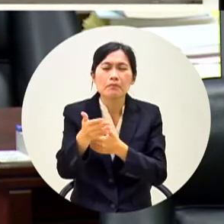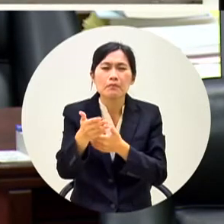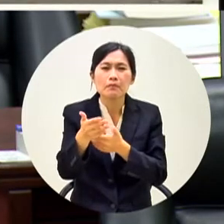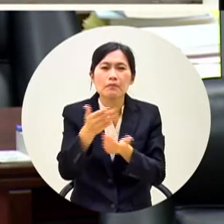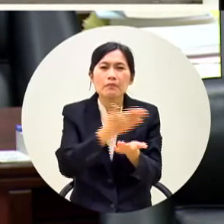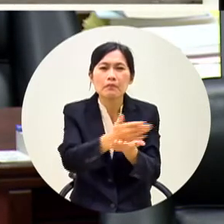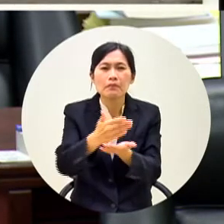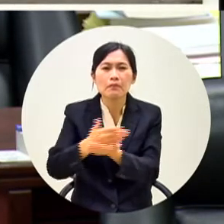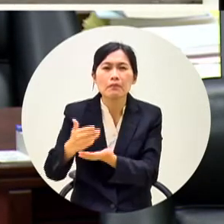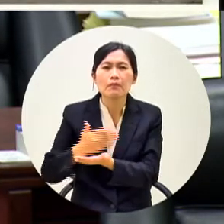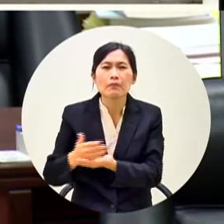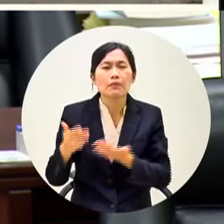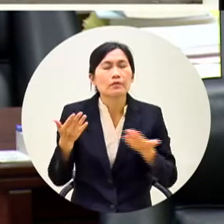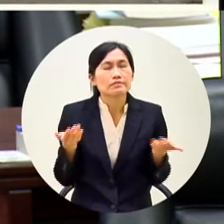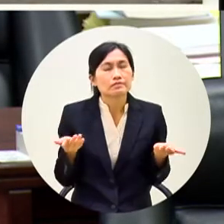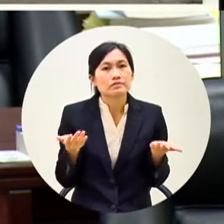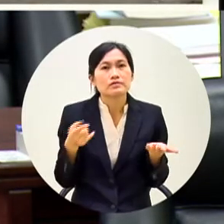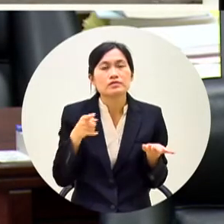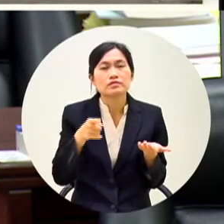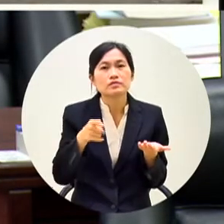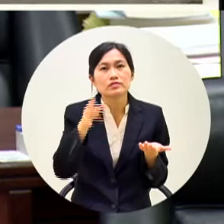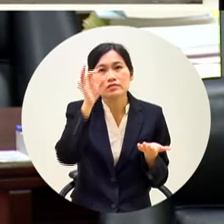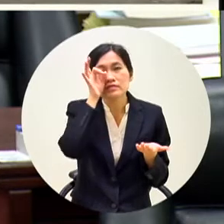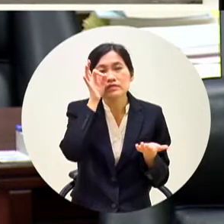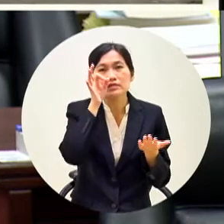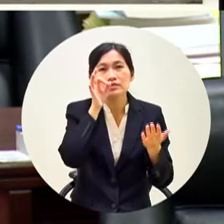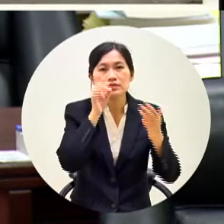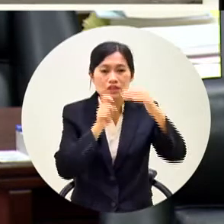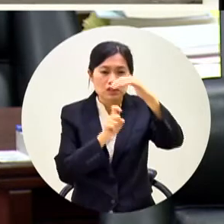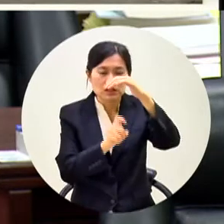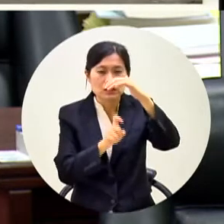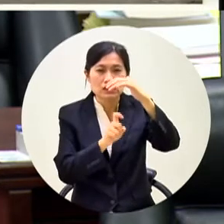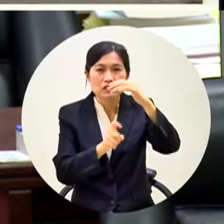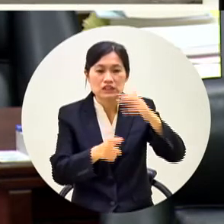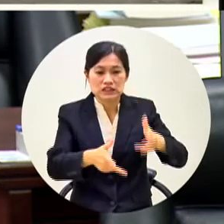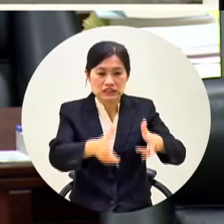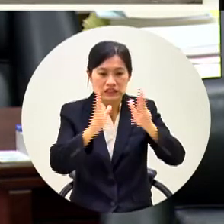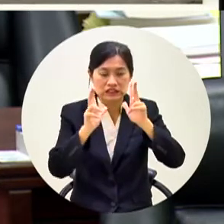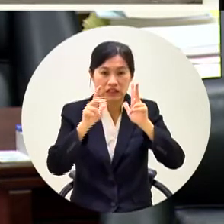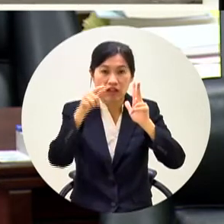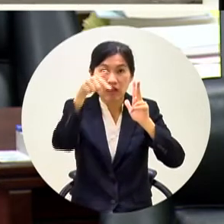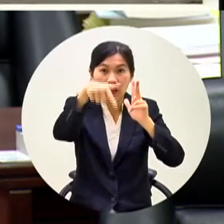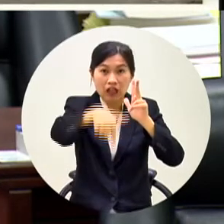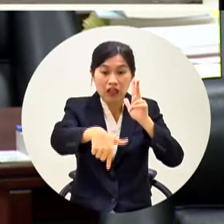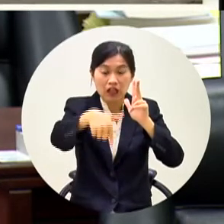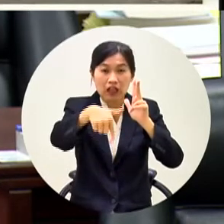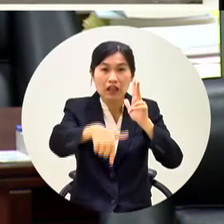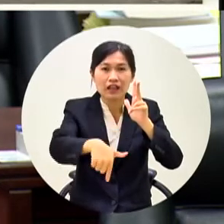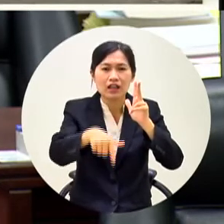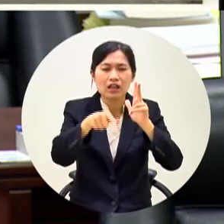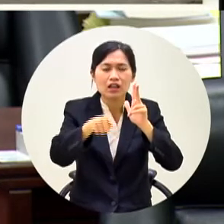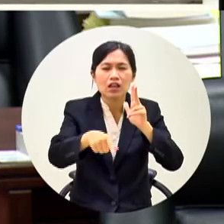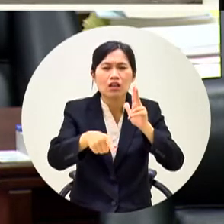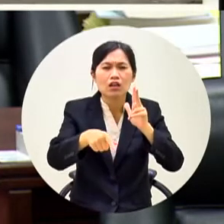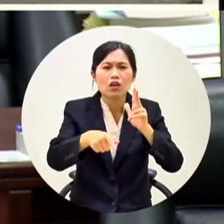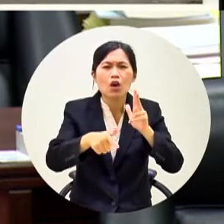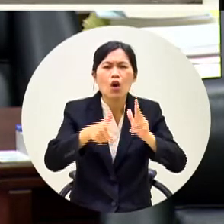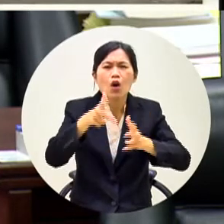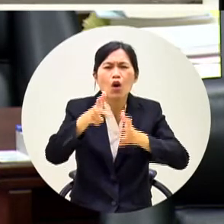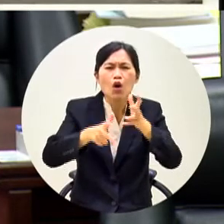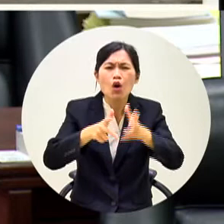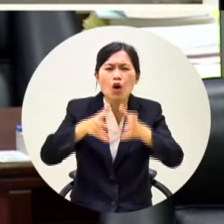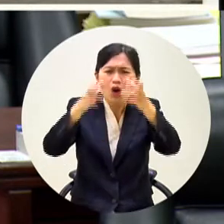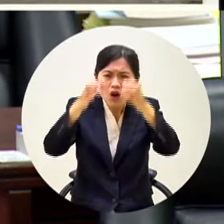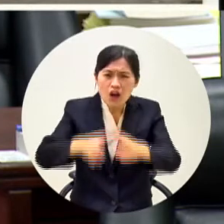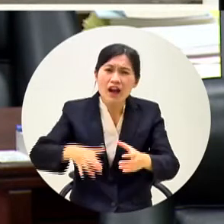你看这十步啊，桥卡。安尼产业园区，遐厂商拢还袂入去，你看